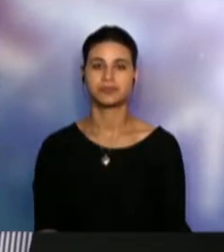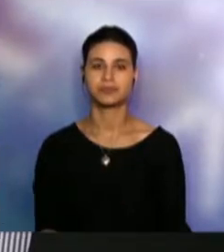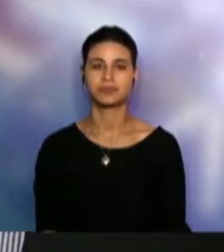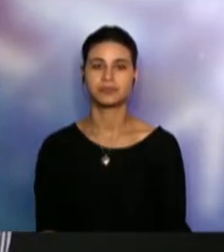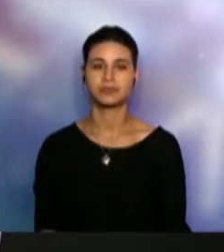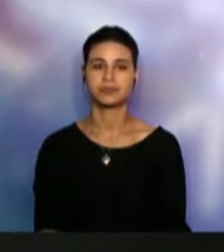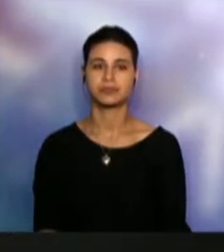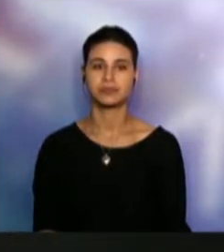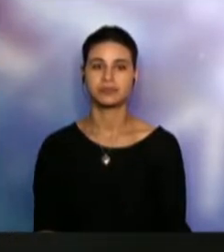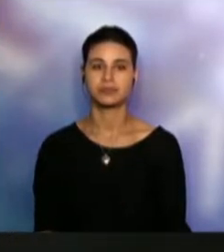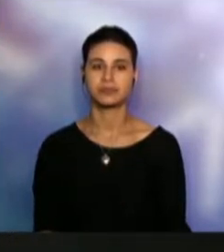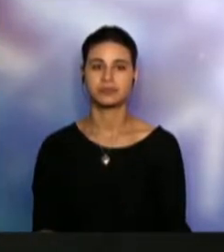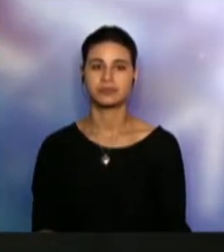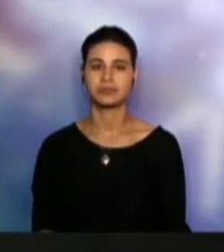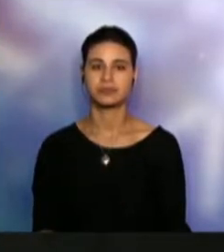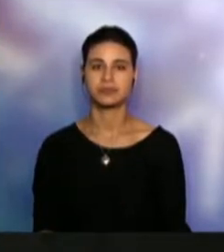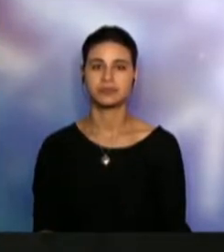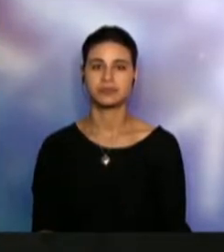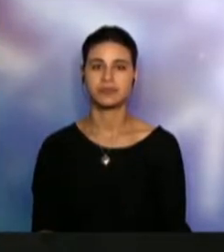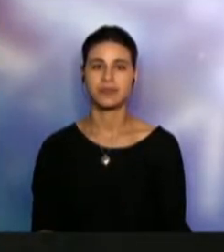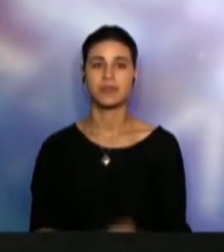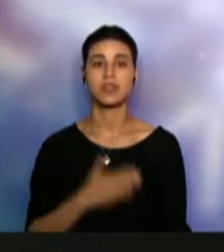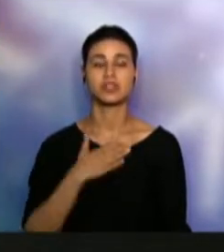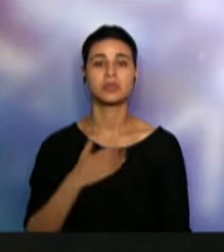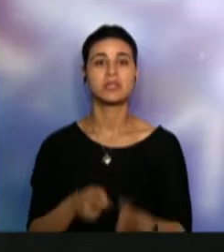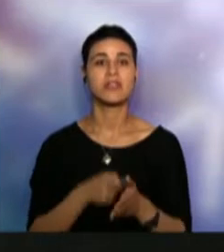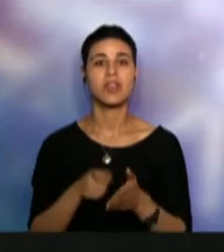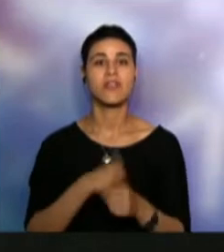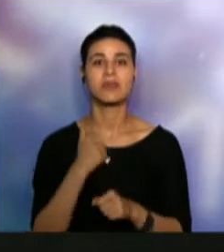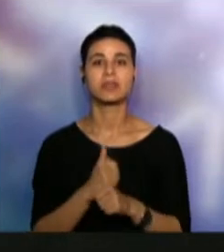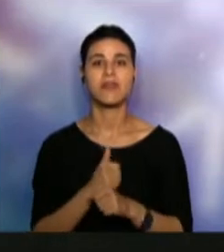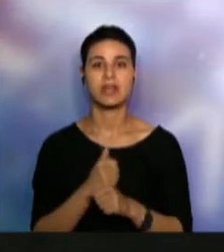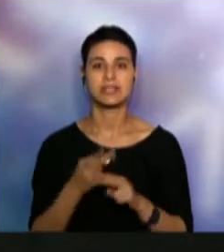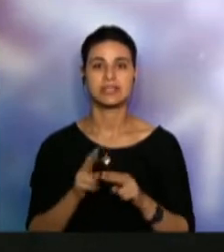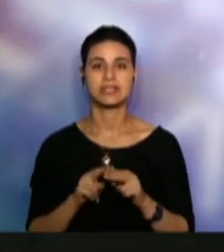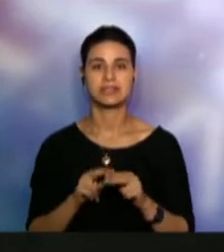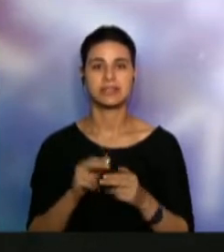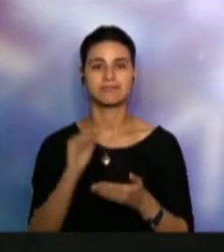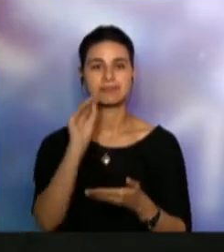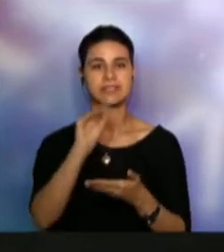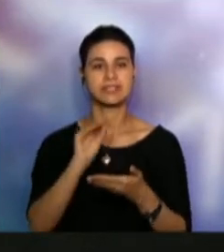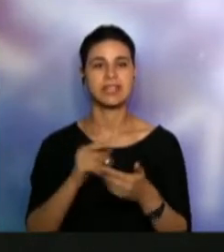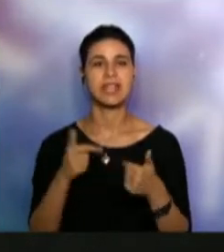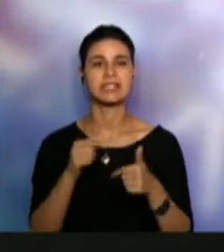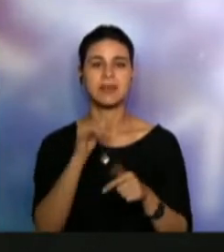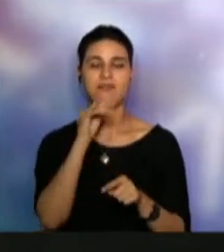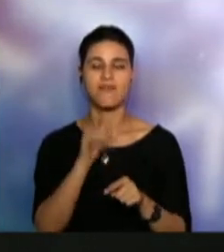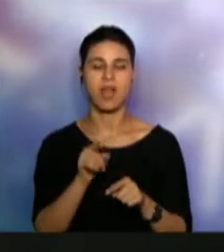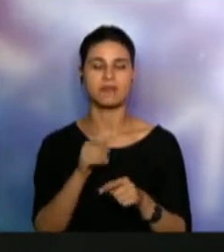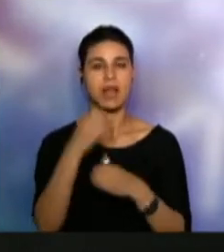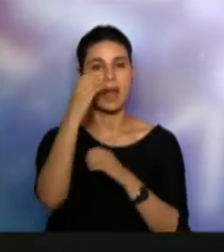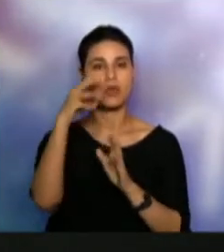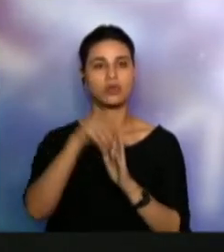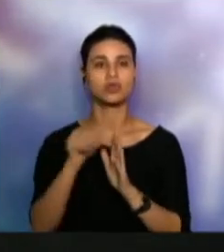ჩემი კვლევის მთავარი სპეციფიკა არის ის ტესტები, რომლებიც გამოგონილია და გამოყენებულია ლაბორატორიაში,